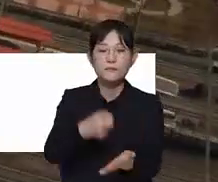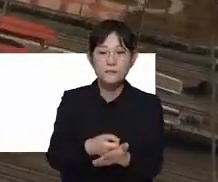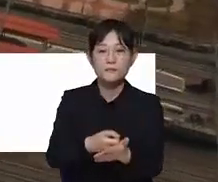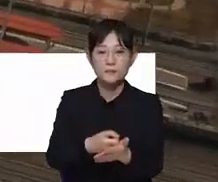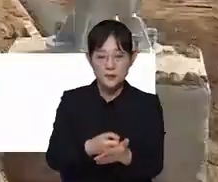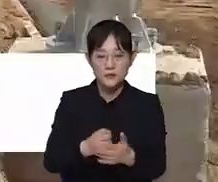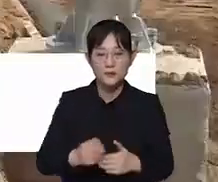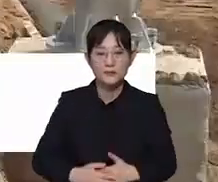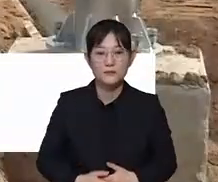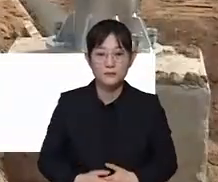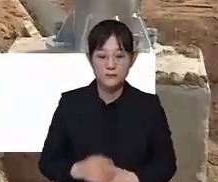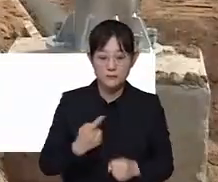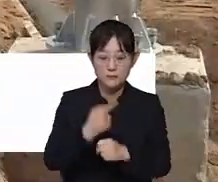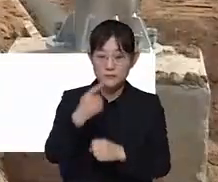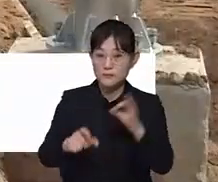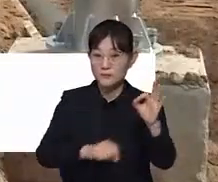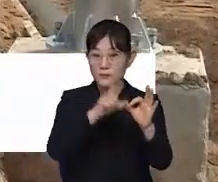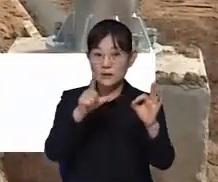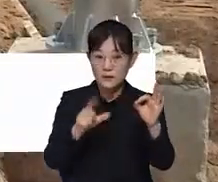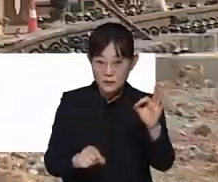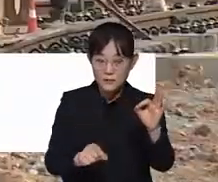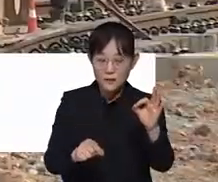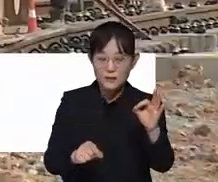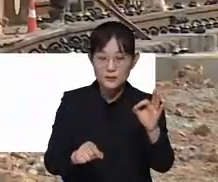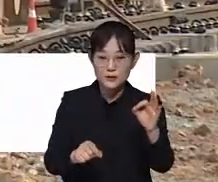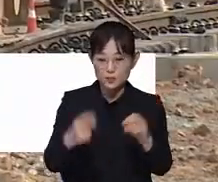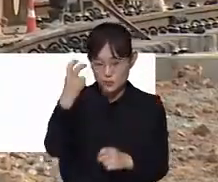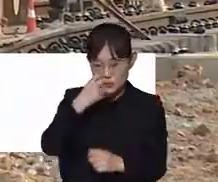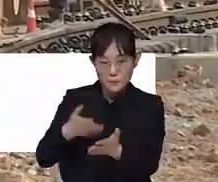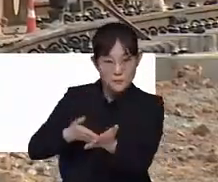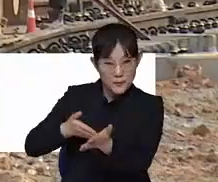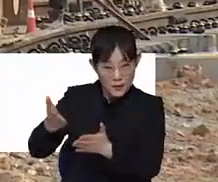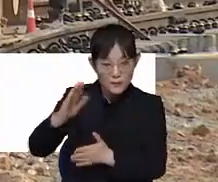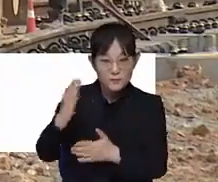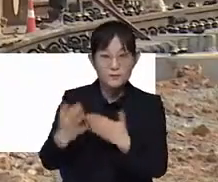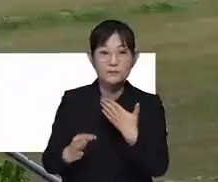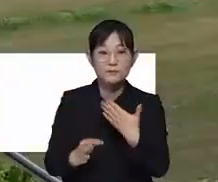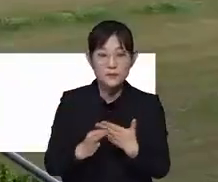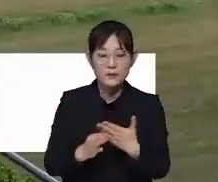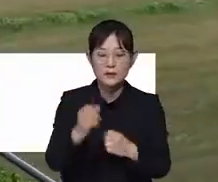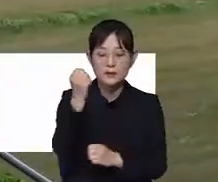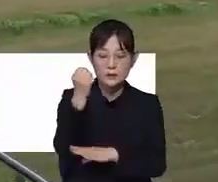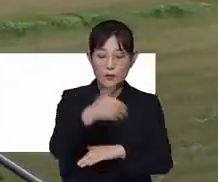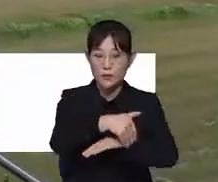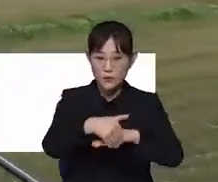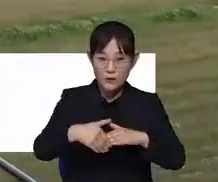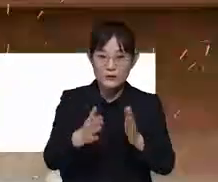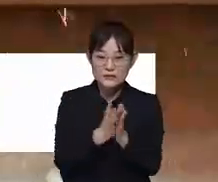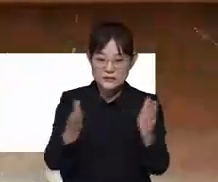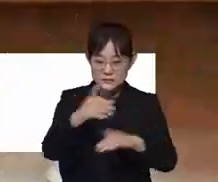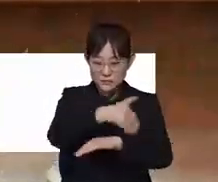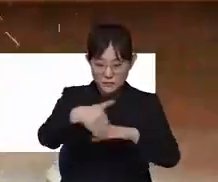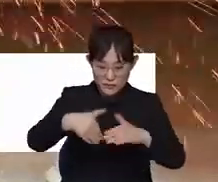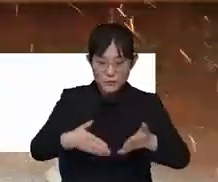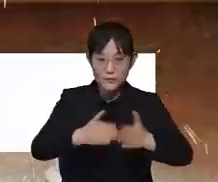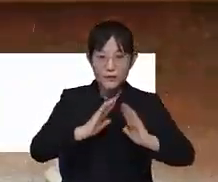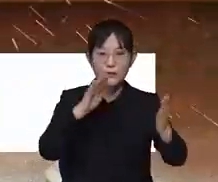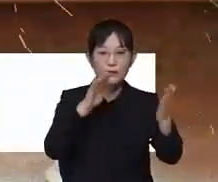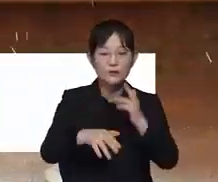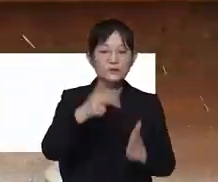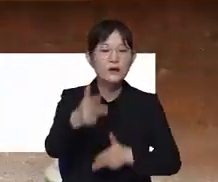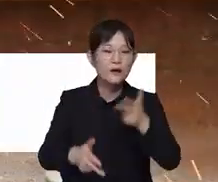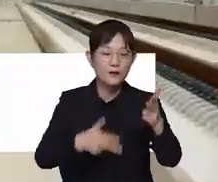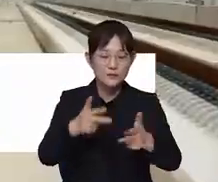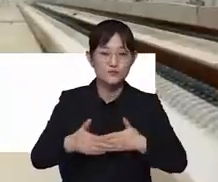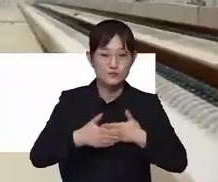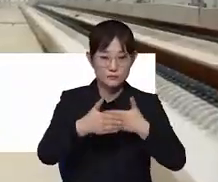선정됐습니다. 내년 10월 기획재정부 예비타당성 조사가 통과되면 기본 계획과 실시 설계를 거쳐 사업이